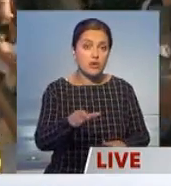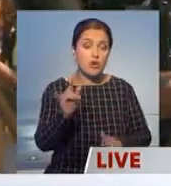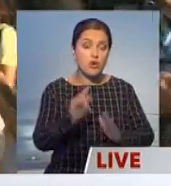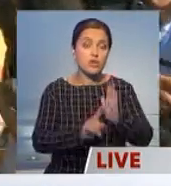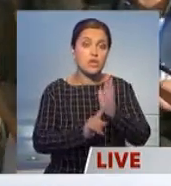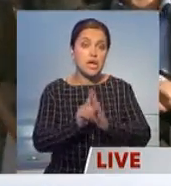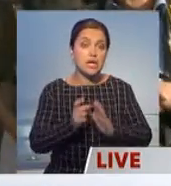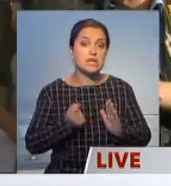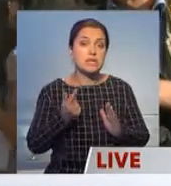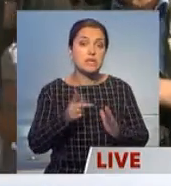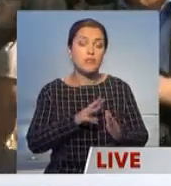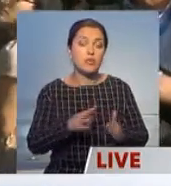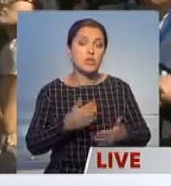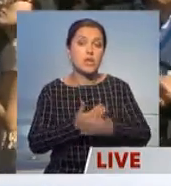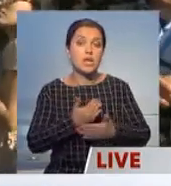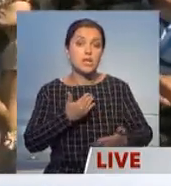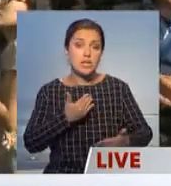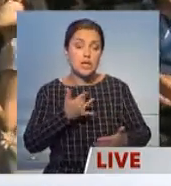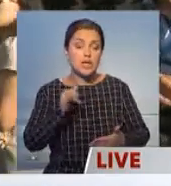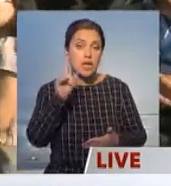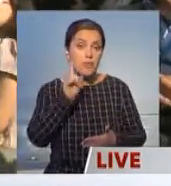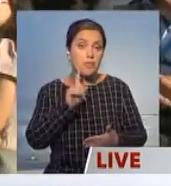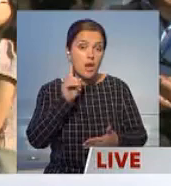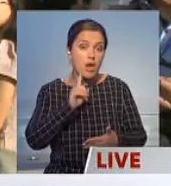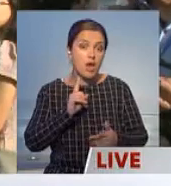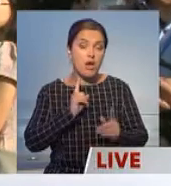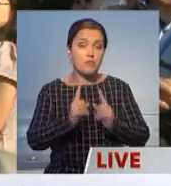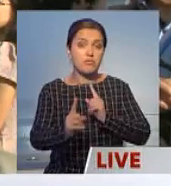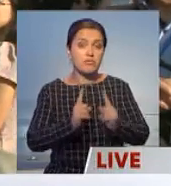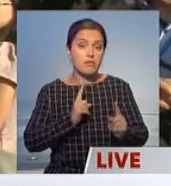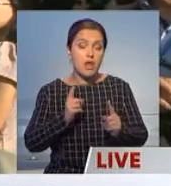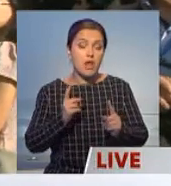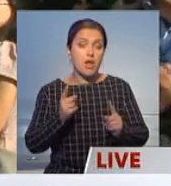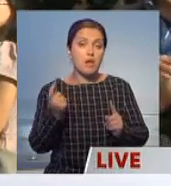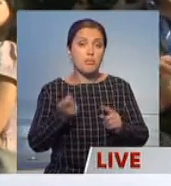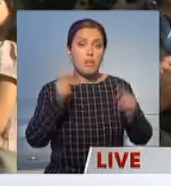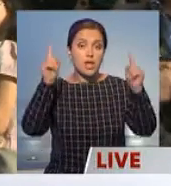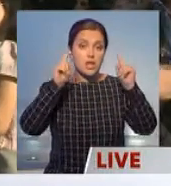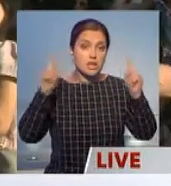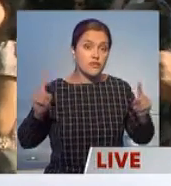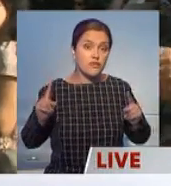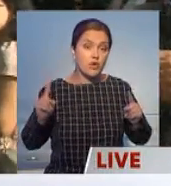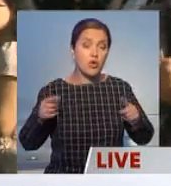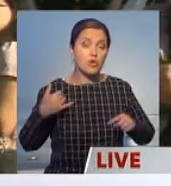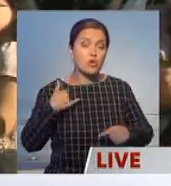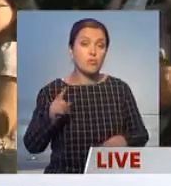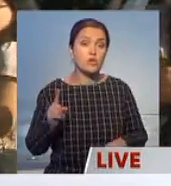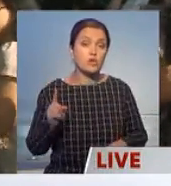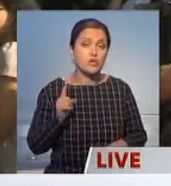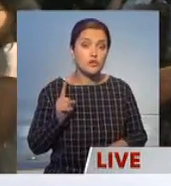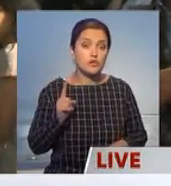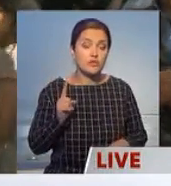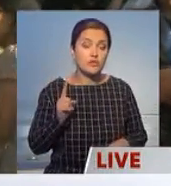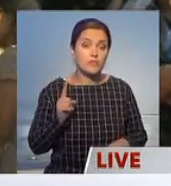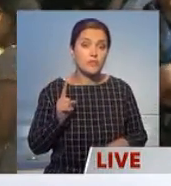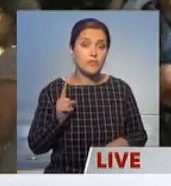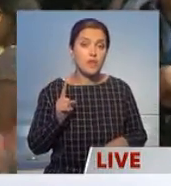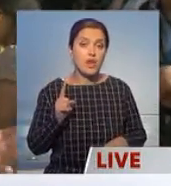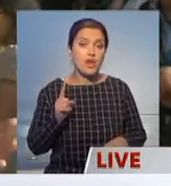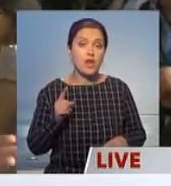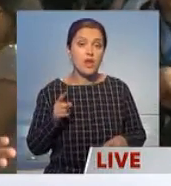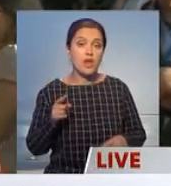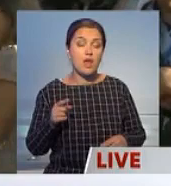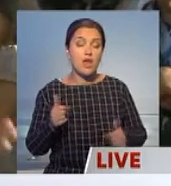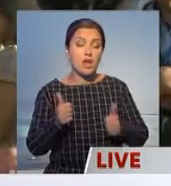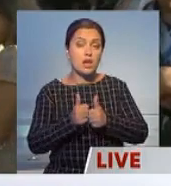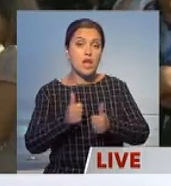началась несколько минут назад. И пока по ней прошло не так много звезд, как мы ожидали, но мы в предвкушении. Здесь вообще сегодня возле